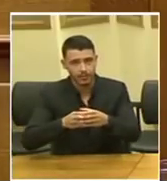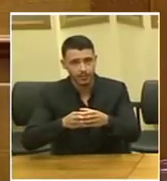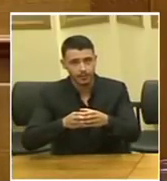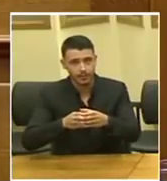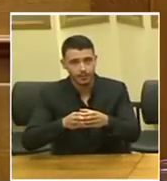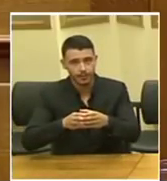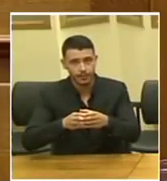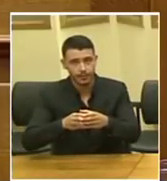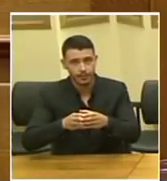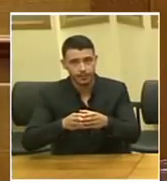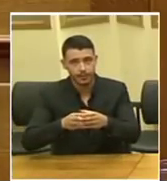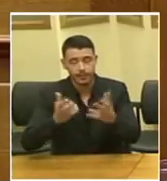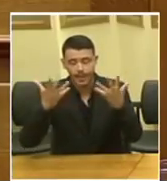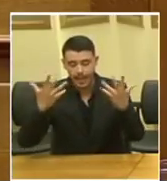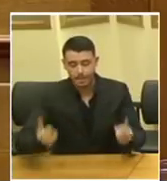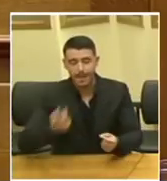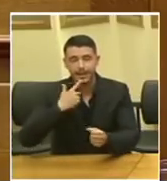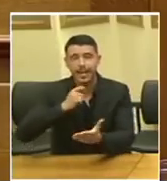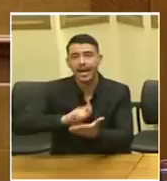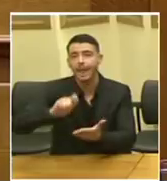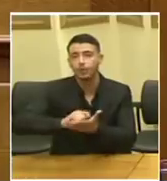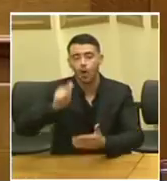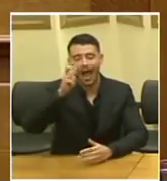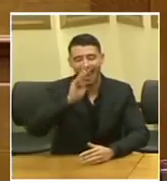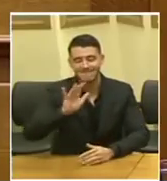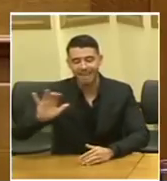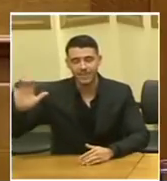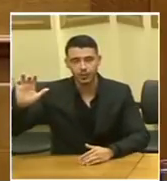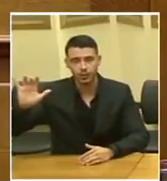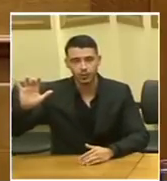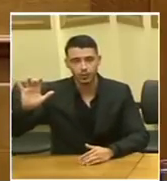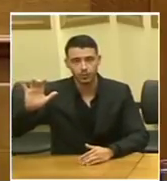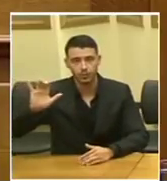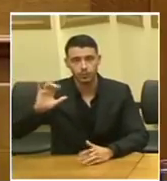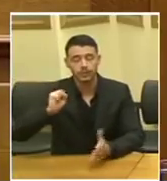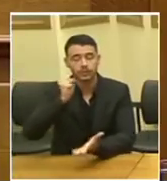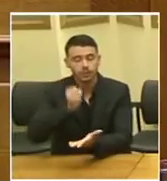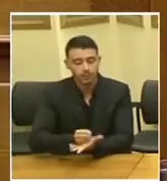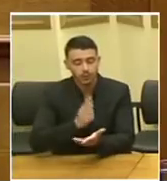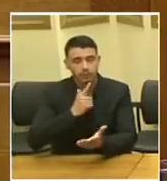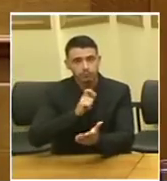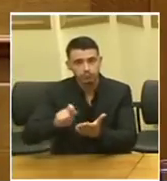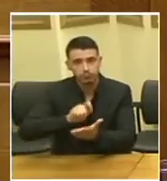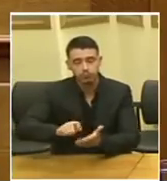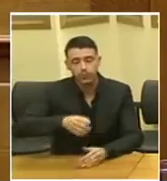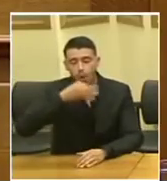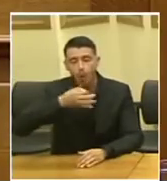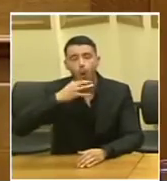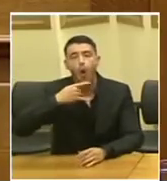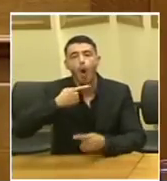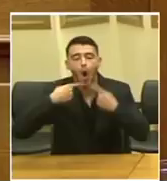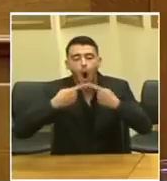γραπτό αλφάβητο και γραπτό τρόπο καταγραφής της ομιλίας τους. Και έκανε μια γλώσσα